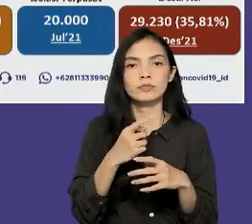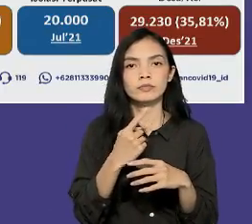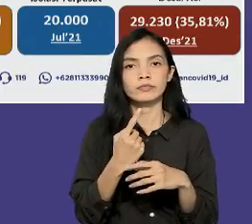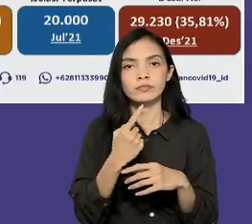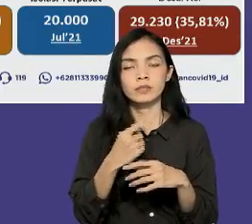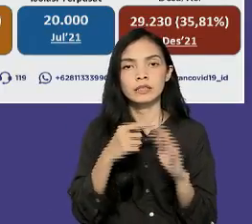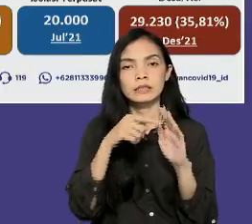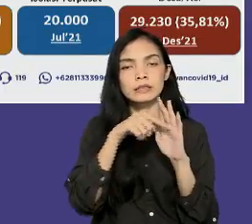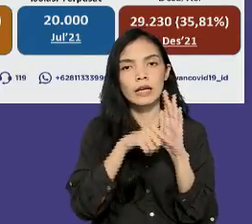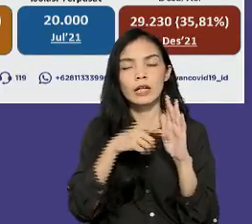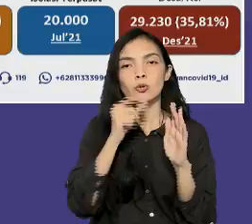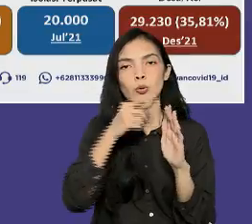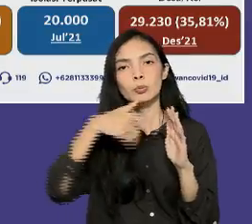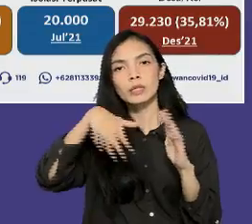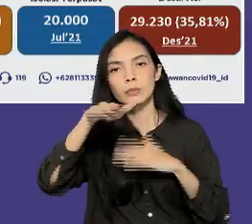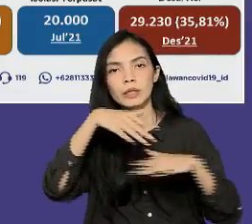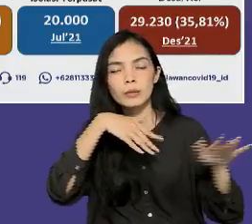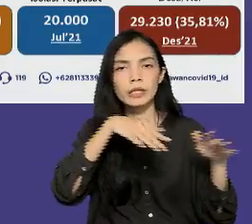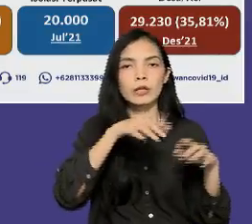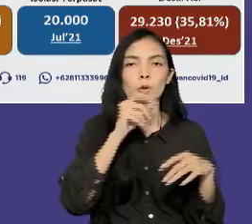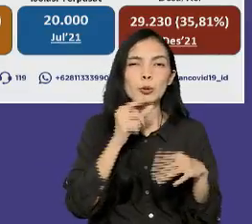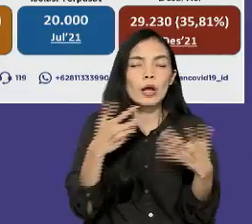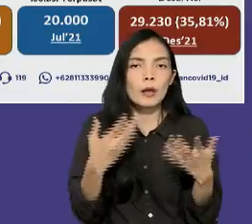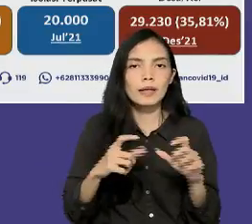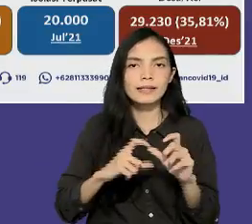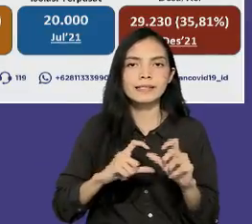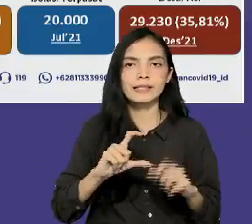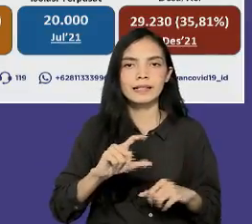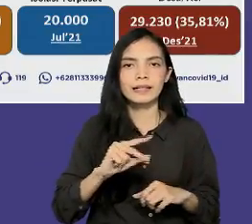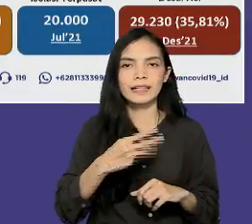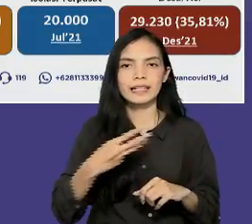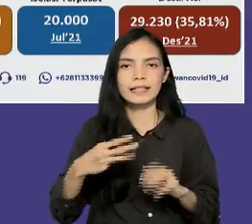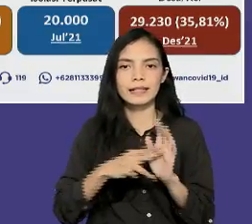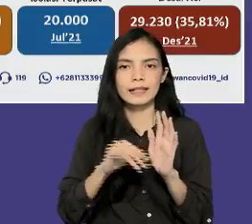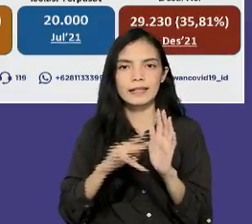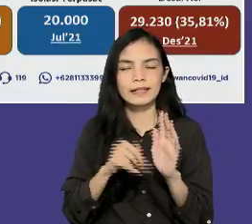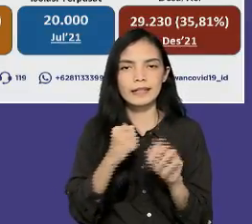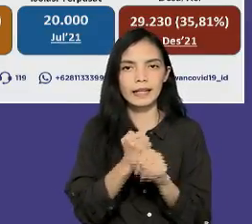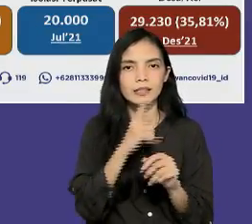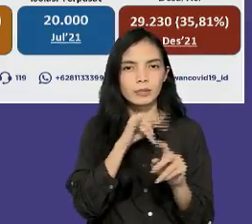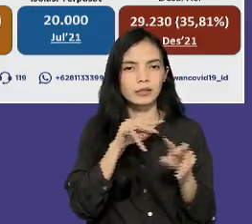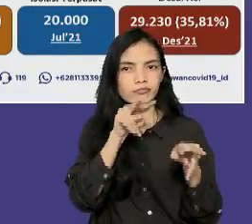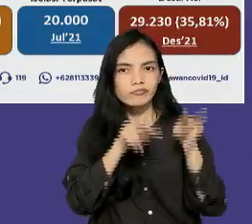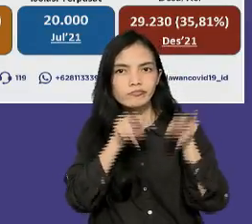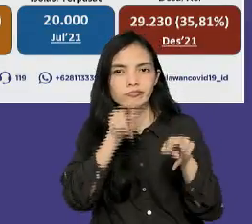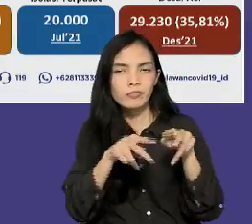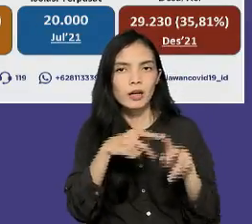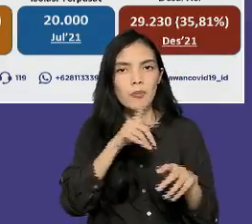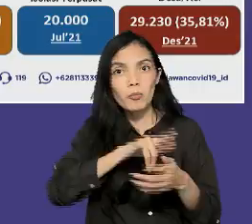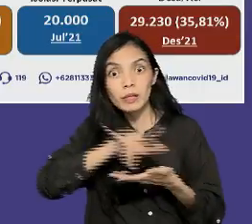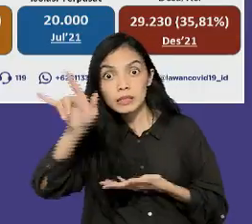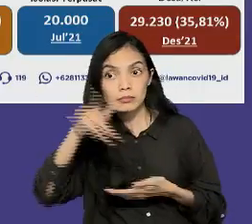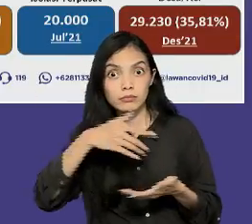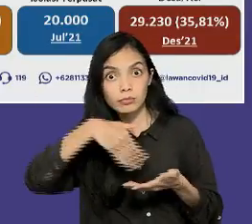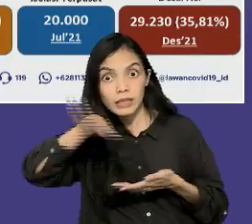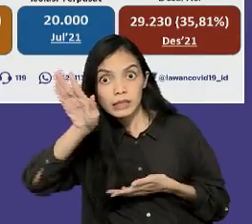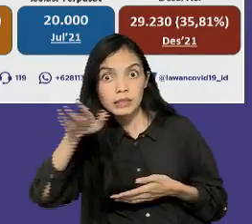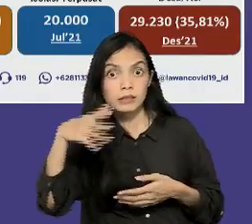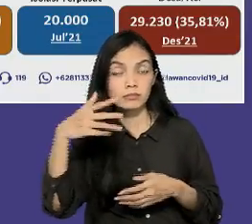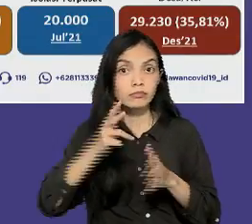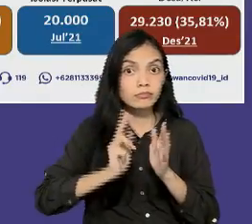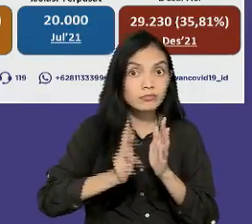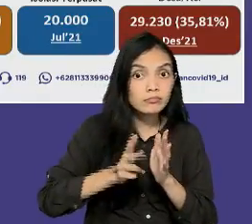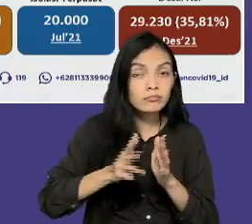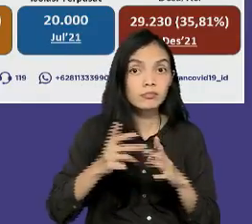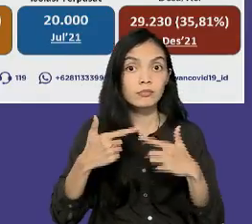seperti untuk syarat perjalanan. Hal ini menunjukkan bahwa kebijakan testing sebagai syarat perjalanan